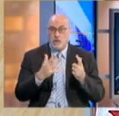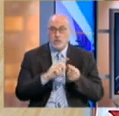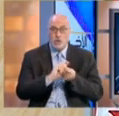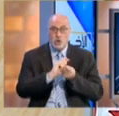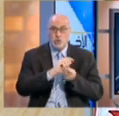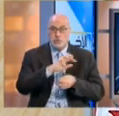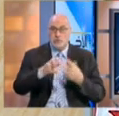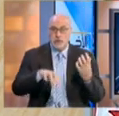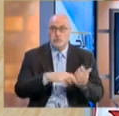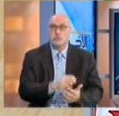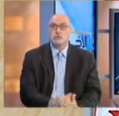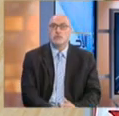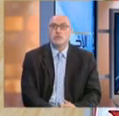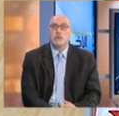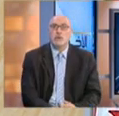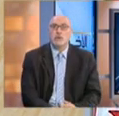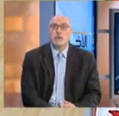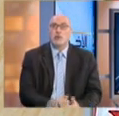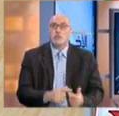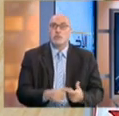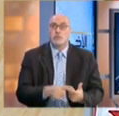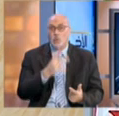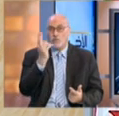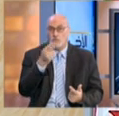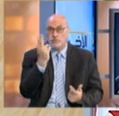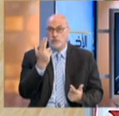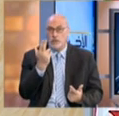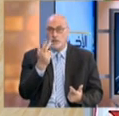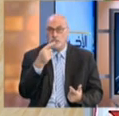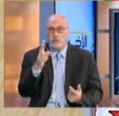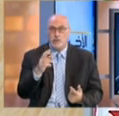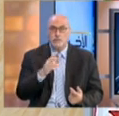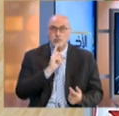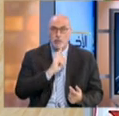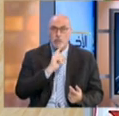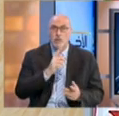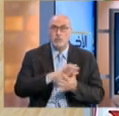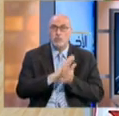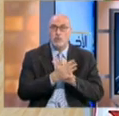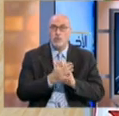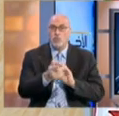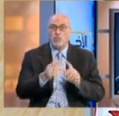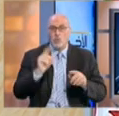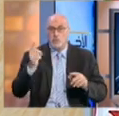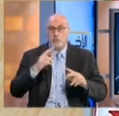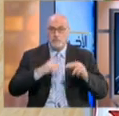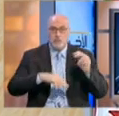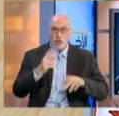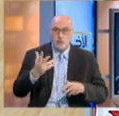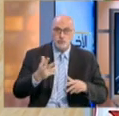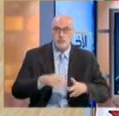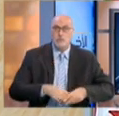ثالثا تستفيد منه الجماعات المحلية في إطار لا فيسكاليتي، كجماعات محلية كالبلدية المجاورة أو على